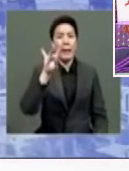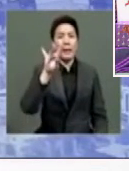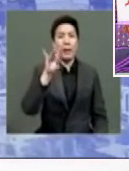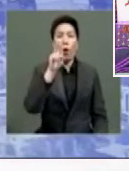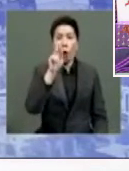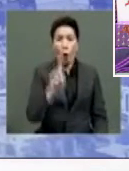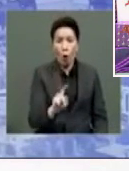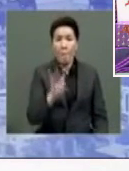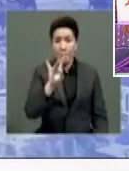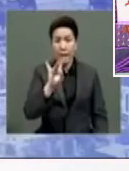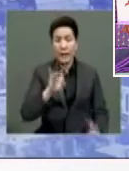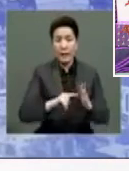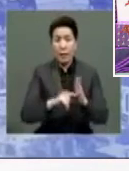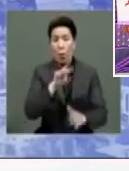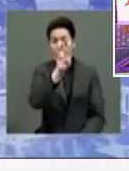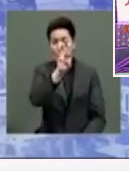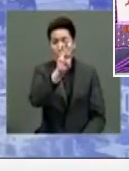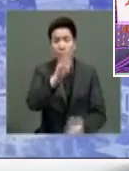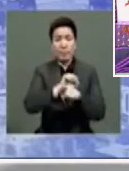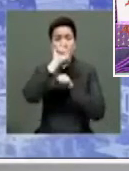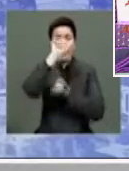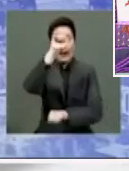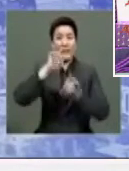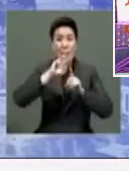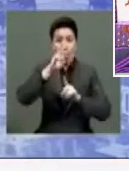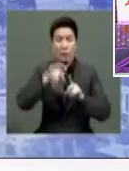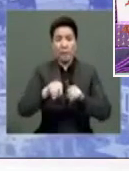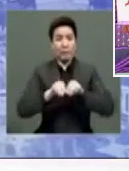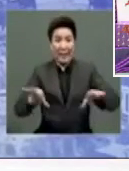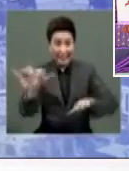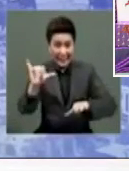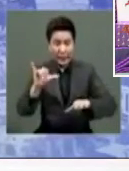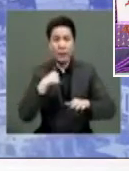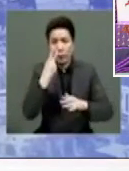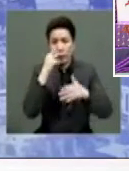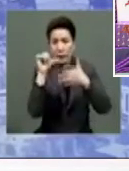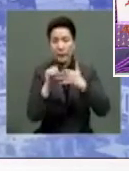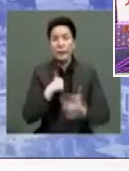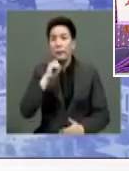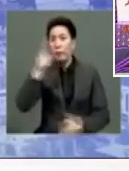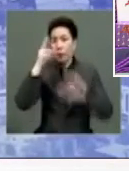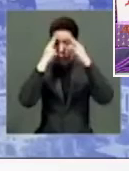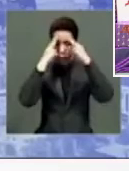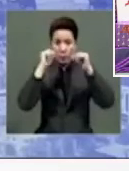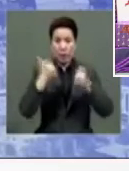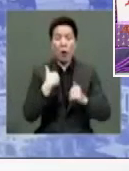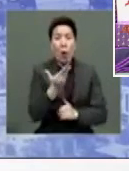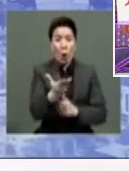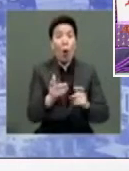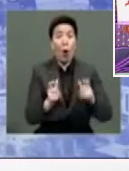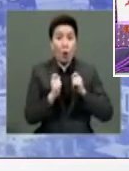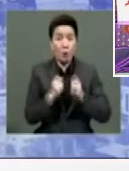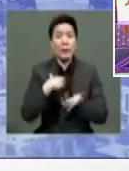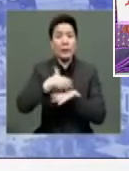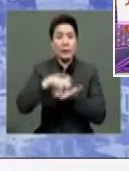บ่อยขึ้นถ้ามีเหตุสมควรในการเดินทางจากพื้นที่ที่เป็นสีแดงนะคะพื้นที่ที่เป็นสีแดง 28จังหวัดถ้าคุณ